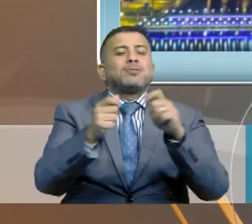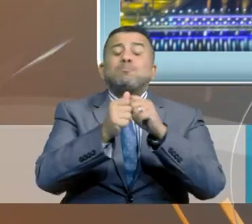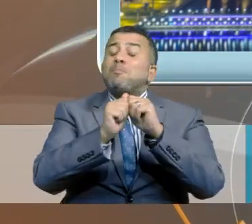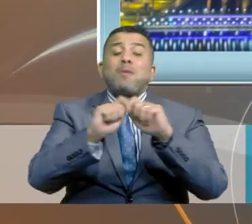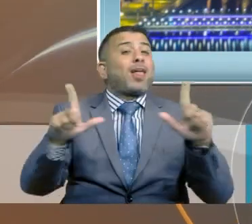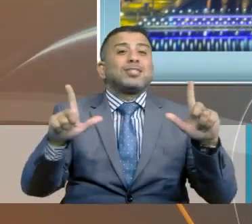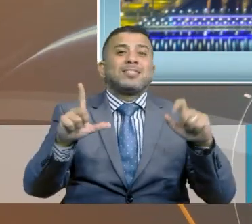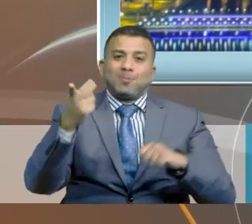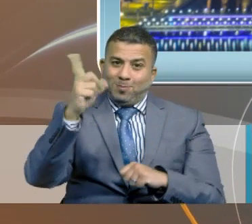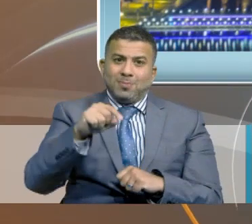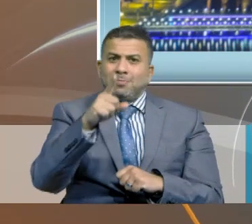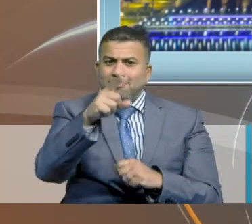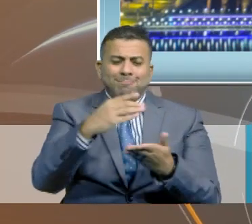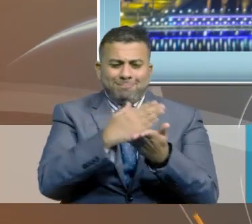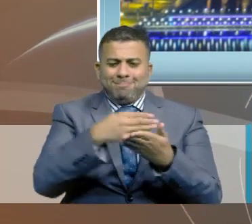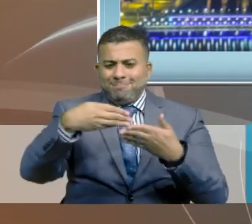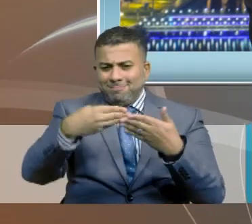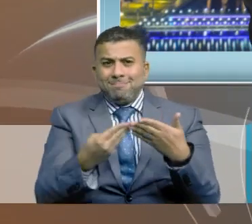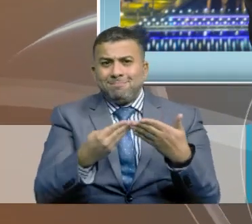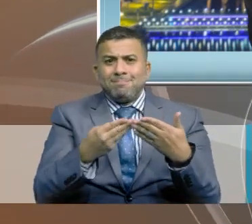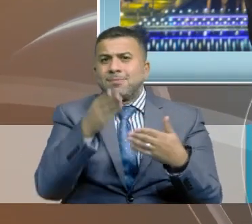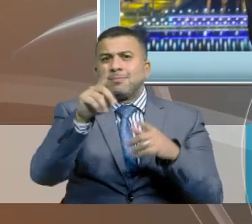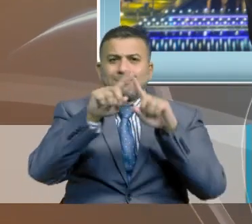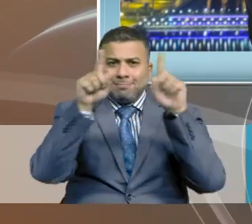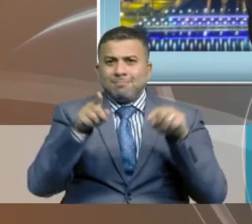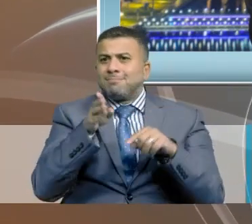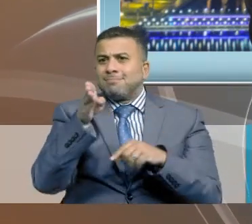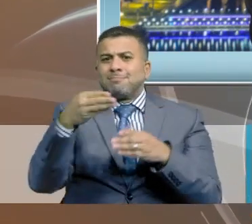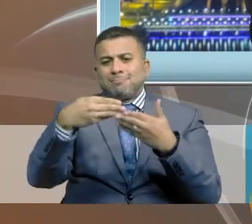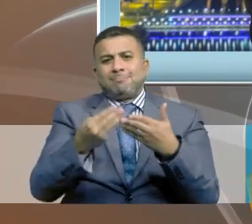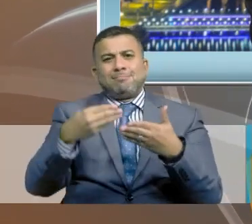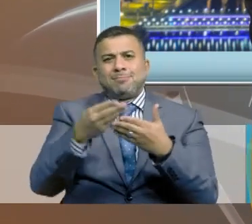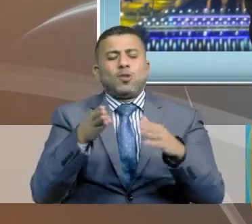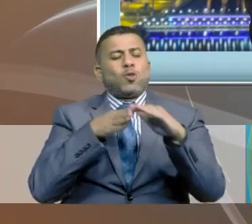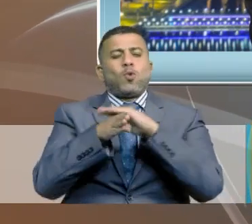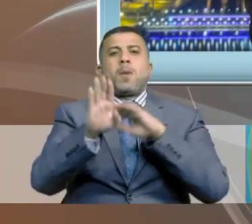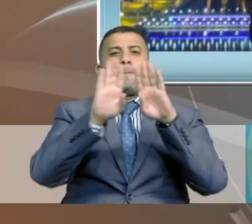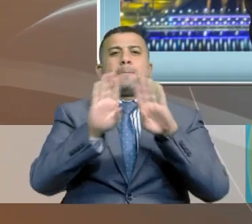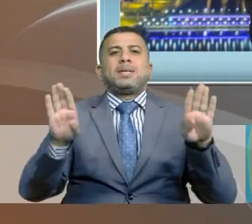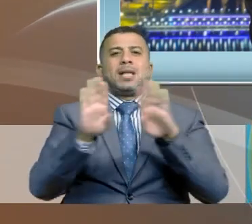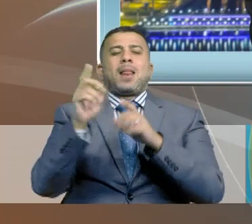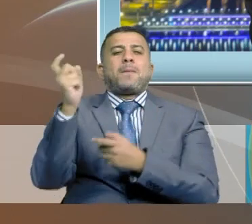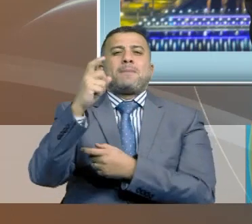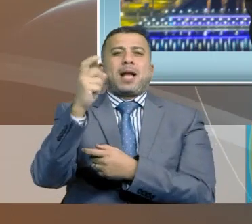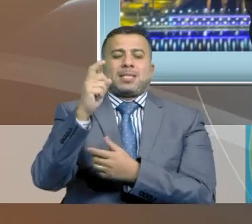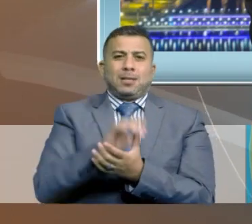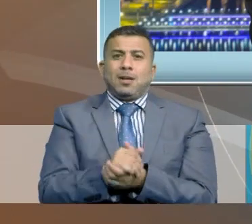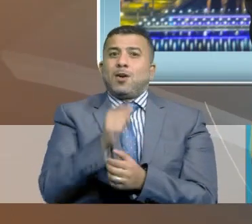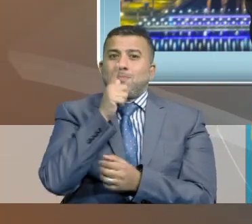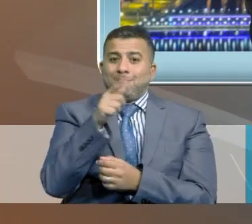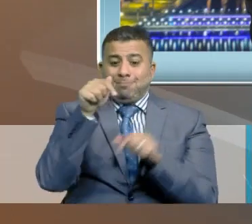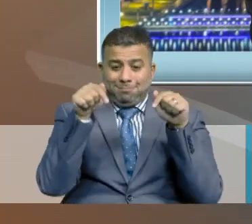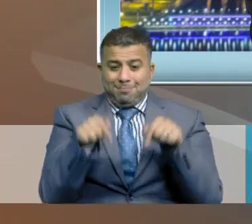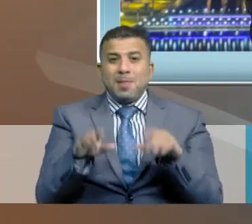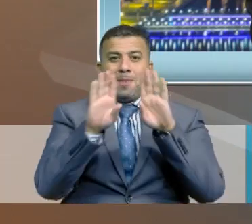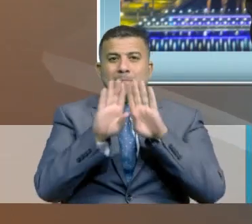بإمكان الجمهور استلامها من مختلف منافذ دخول مسرح المجاز. هذا كان كل ما لدي هنا